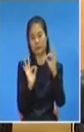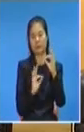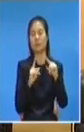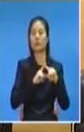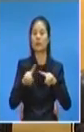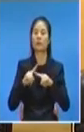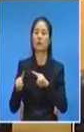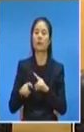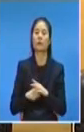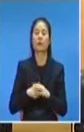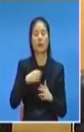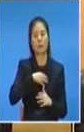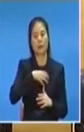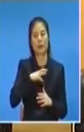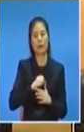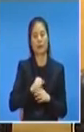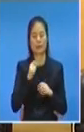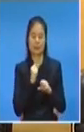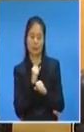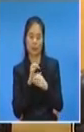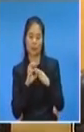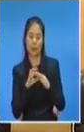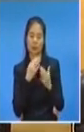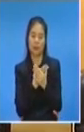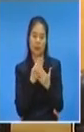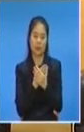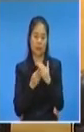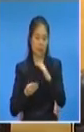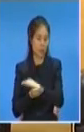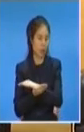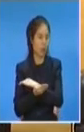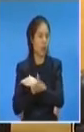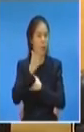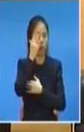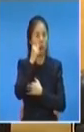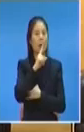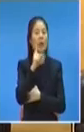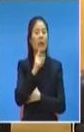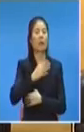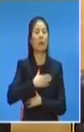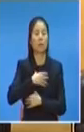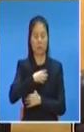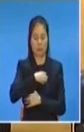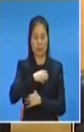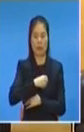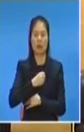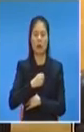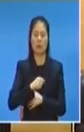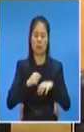พื่อไม่ให้เกิดการวิ่งเต้นนะครับผมต้องเรียนอย่างนี้นะครับเพราะว่าผมยกอย่างสถานีตำรวจของเร